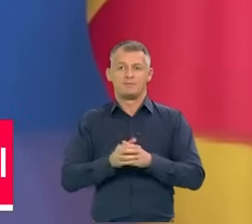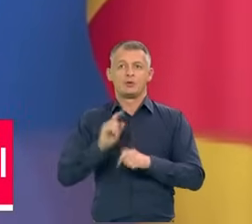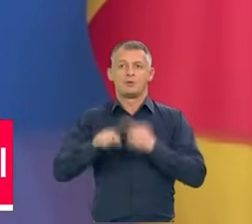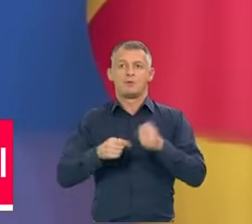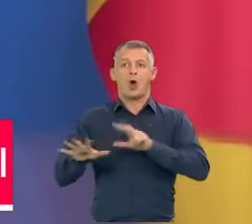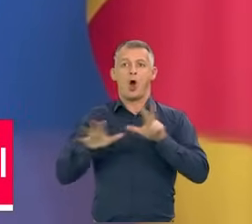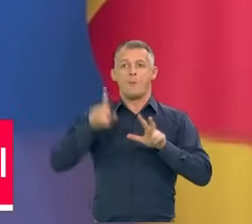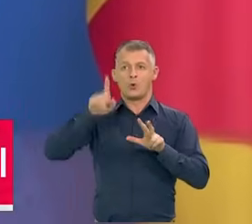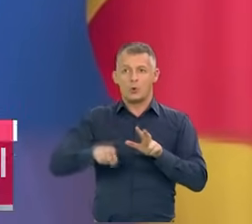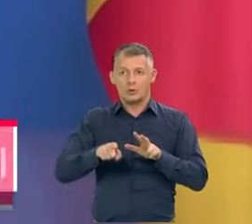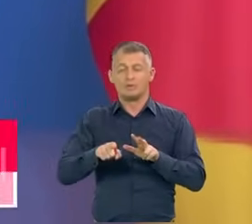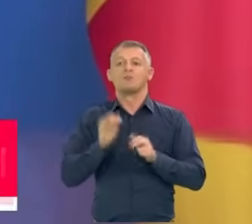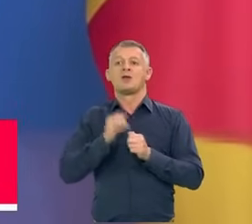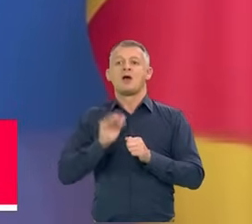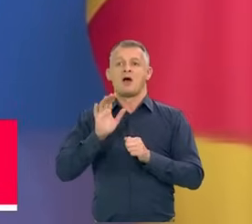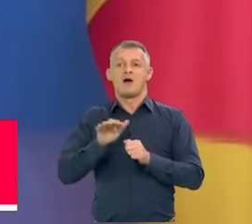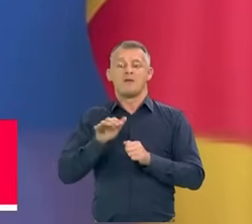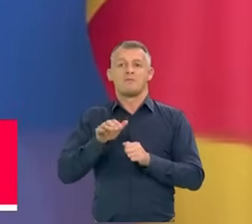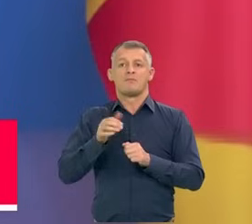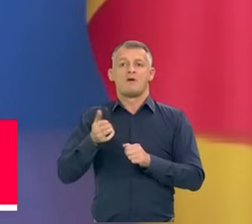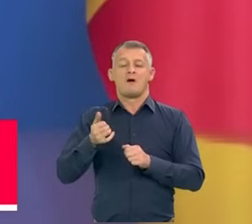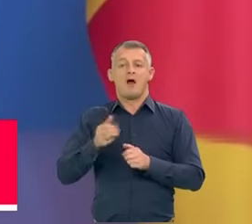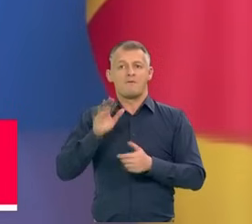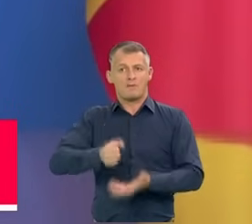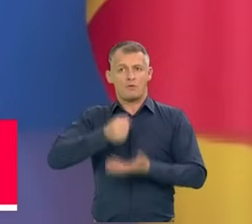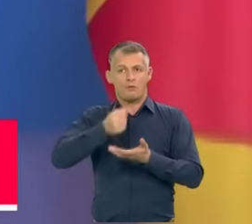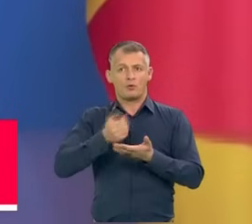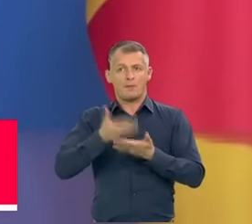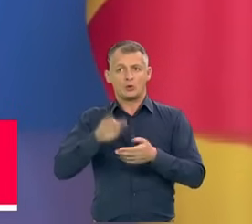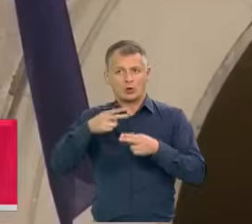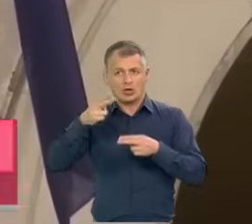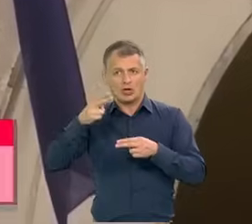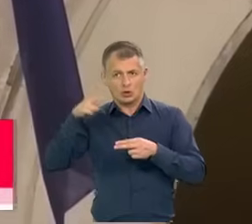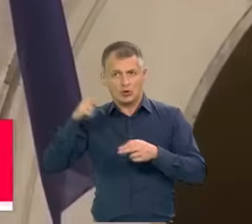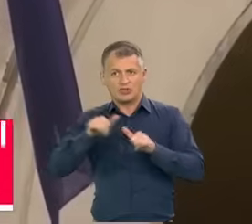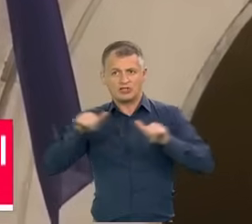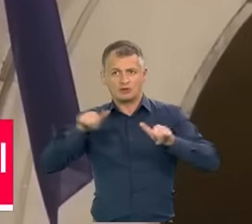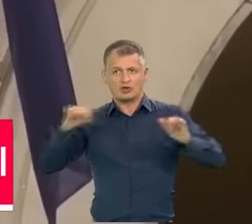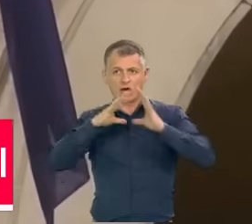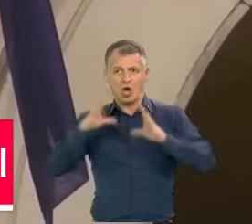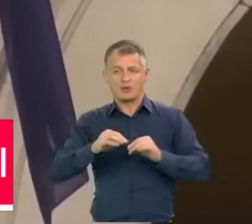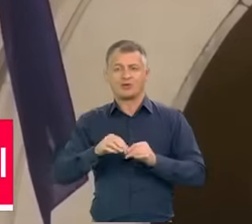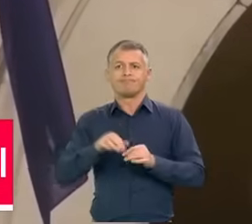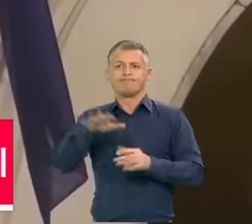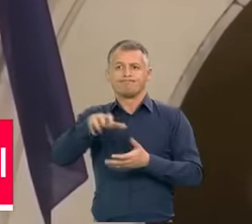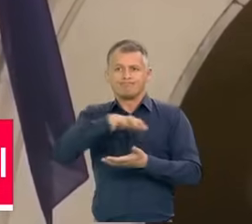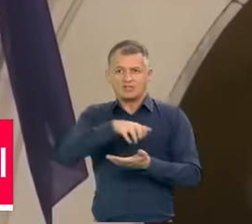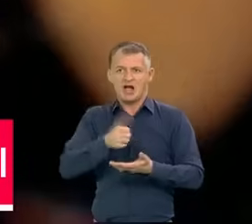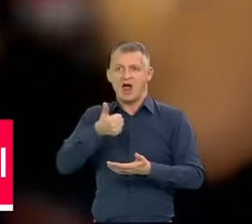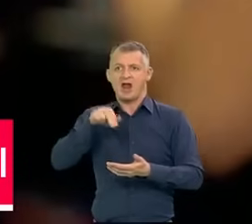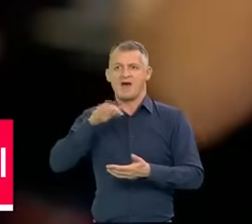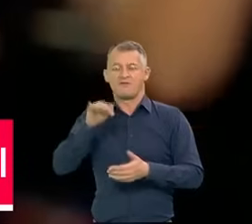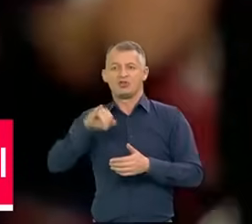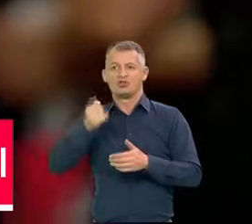luni venituri pe care le folosim ca să dezvoltăm în continuare România încasările record ale ANAF și amnistia fiscală